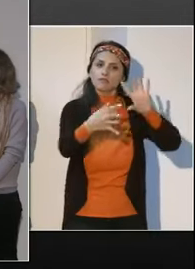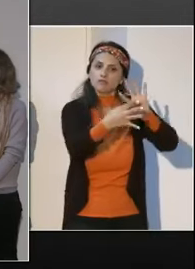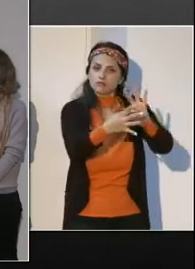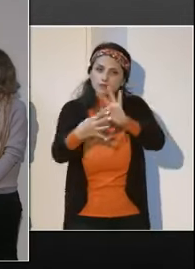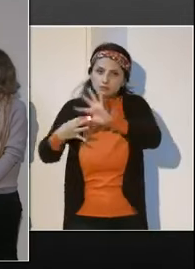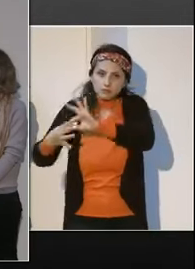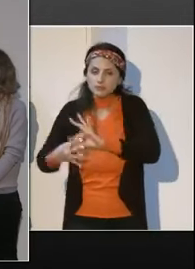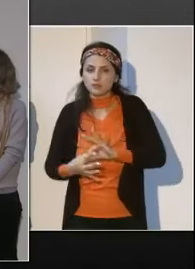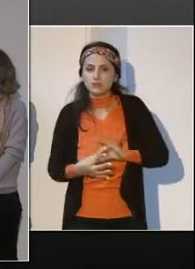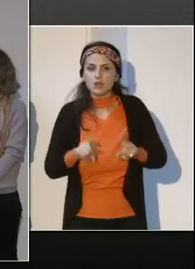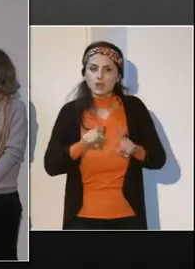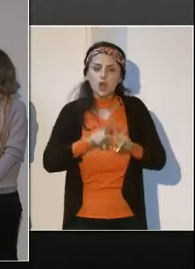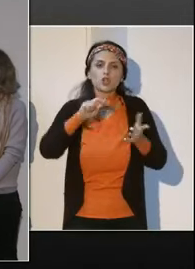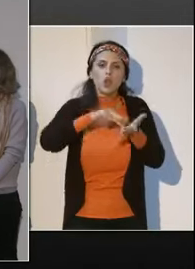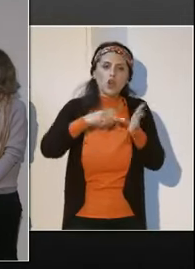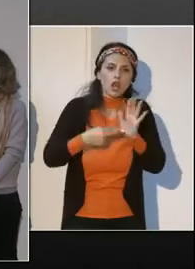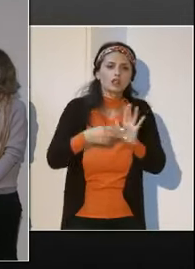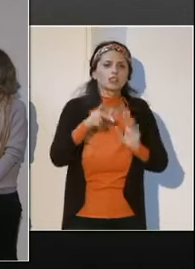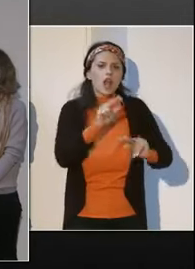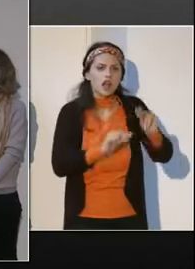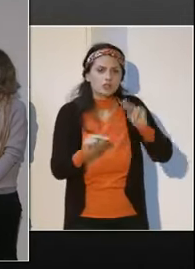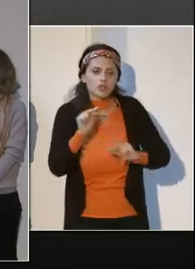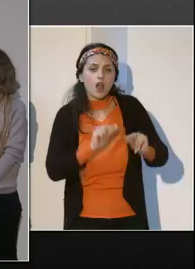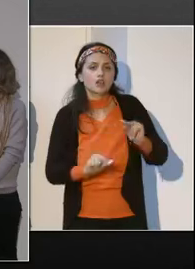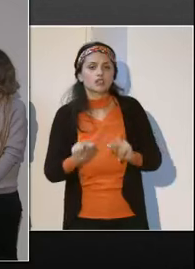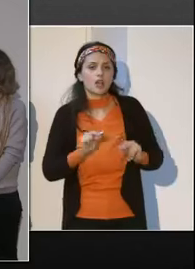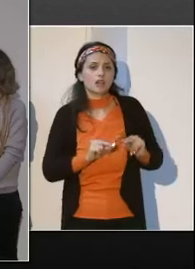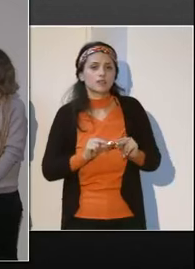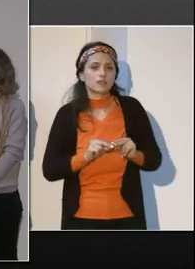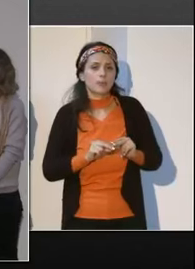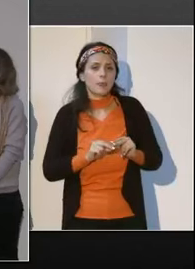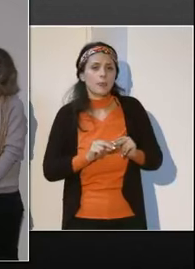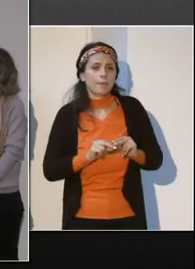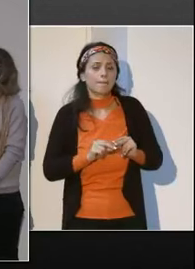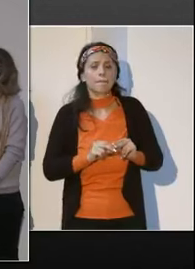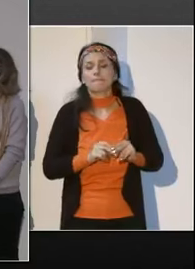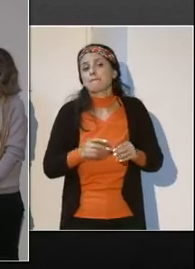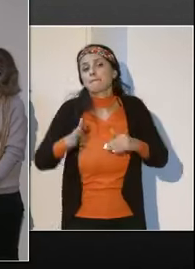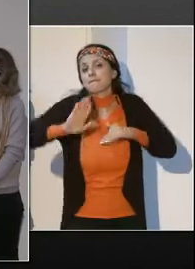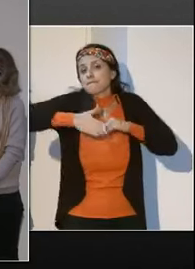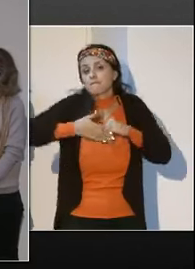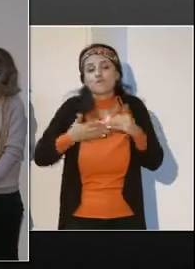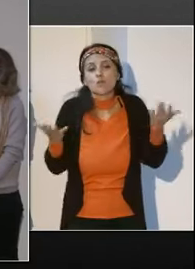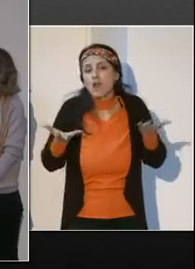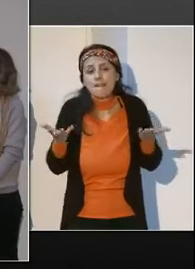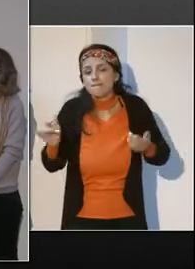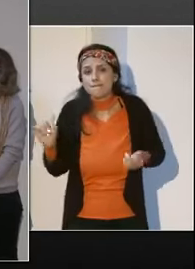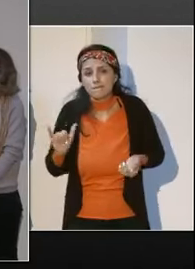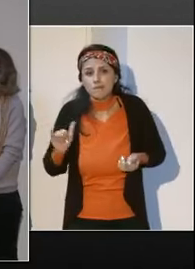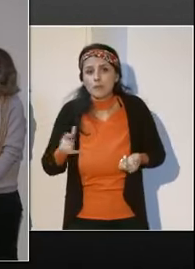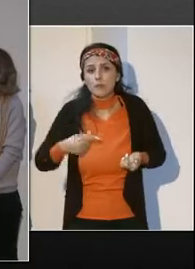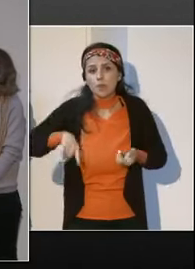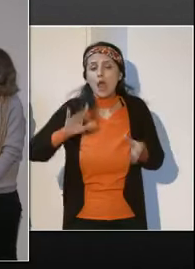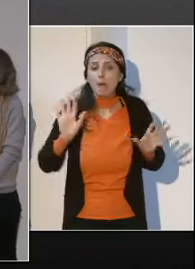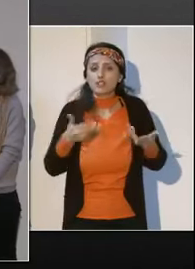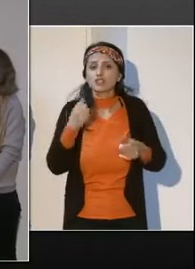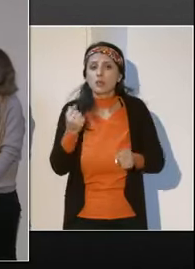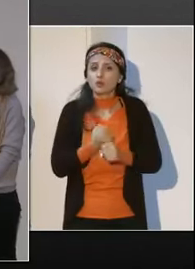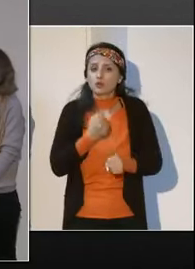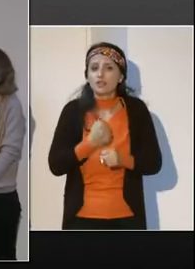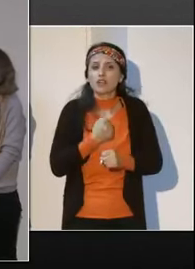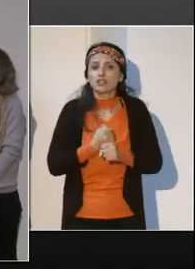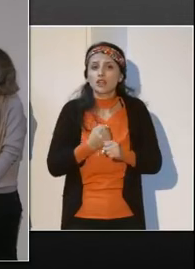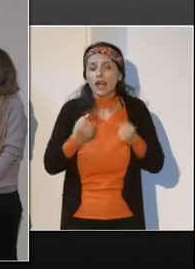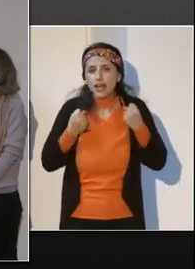organizatii ale societatii si ale societatii civile alaturi de care am pornit la acest